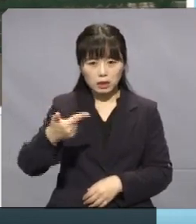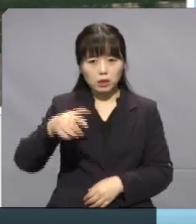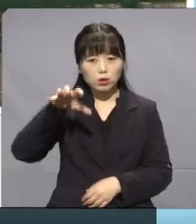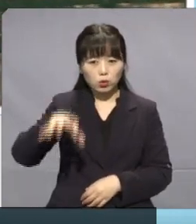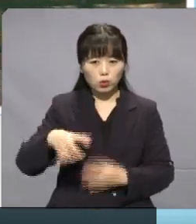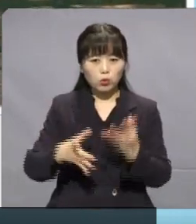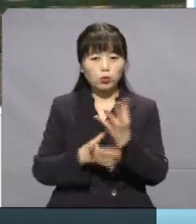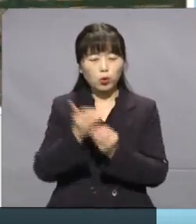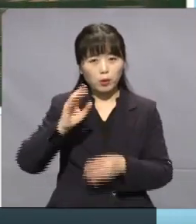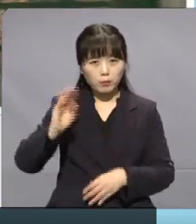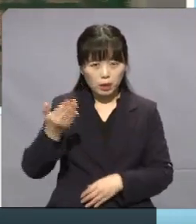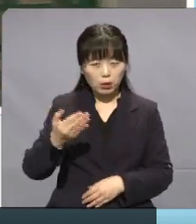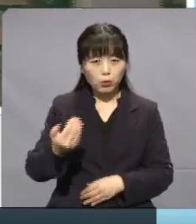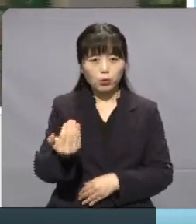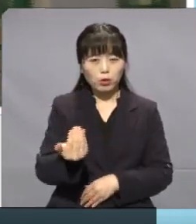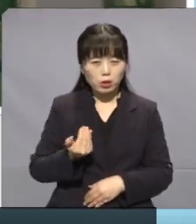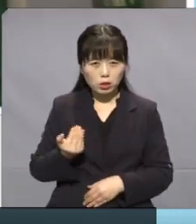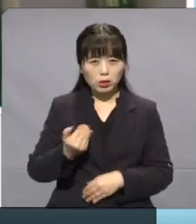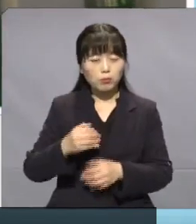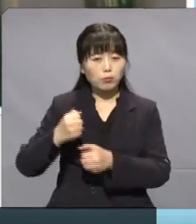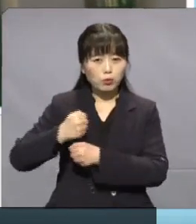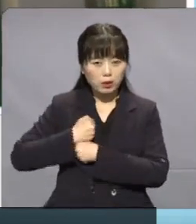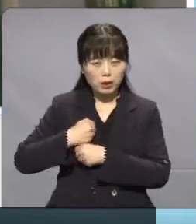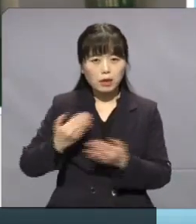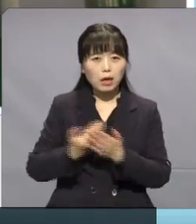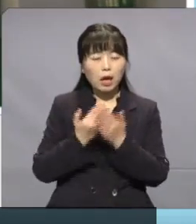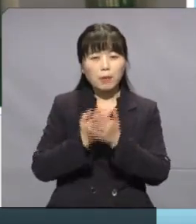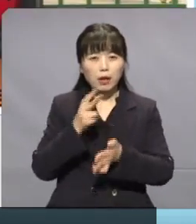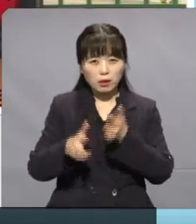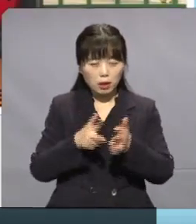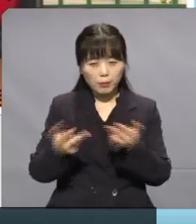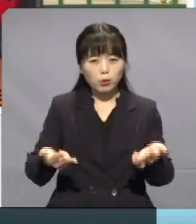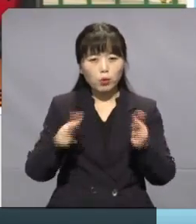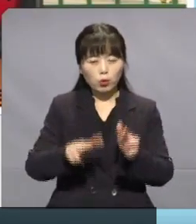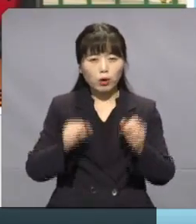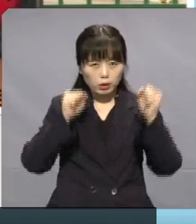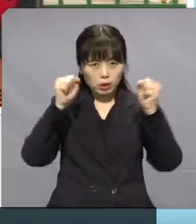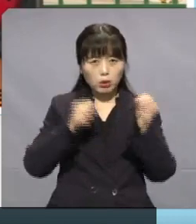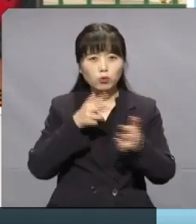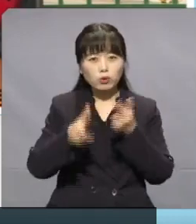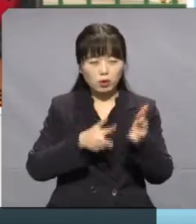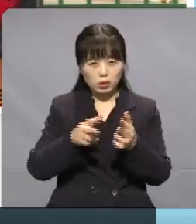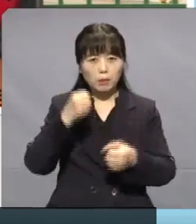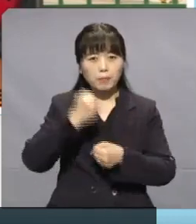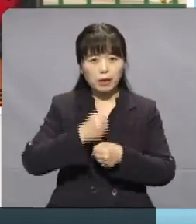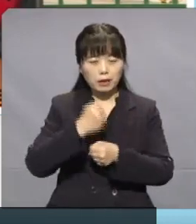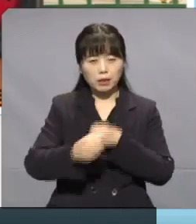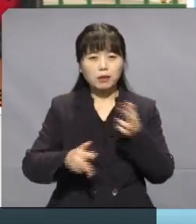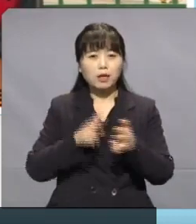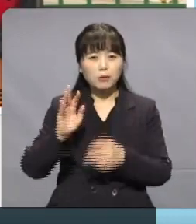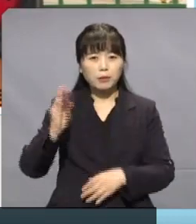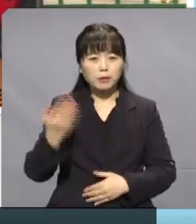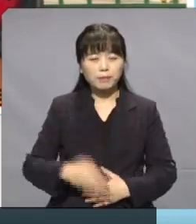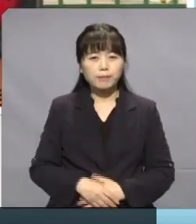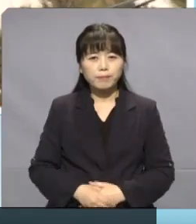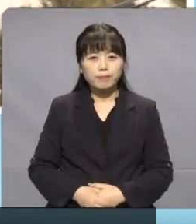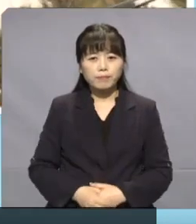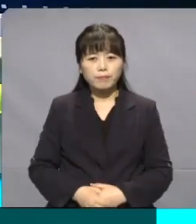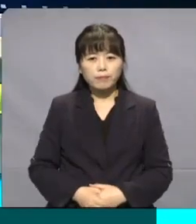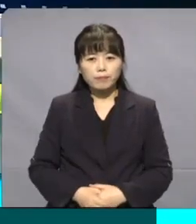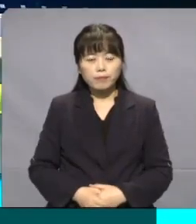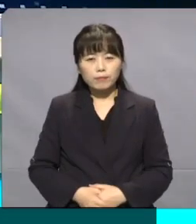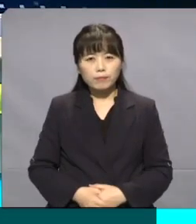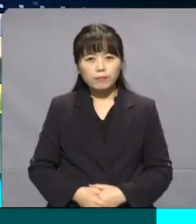재배치하고요. 예. 이전 분위는 이제 도시 개발 사업이나 공원, 체육 시설 등으로 조성하는 사업입니다. 예,